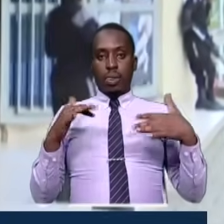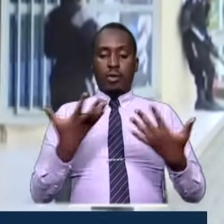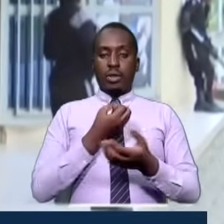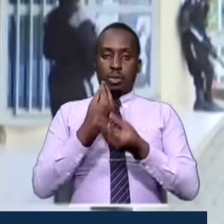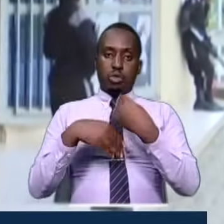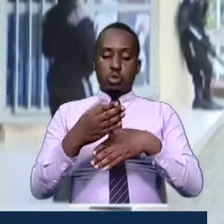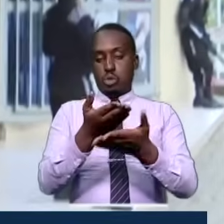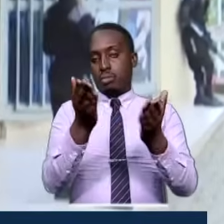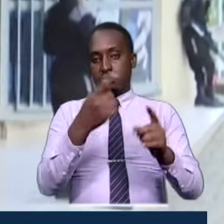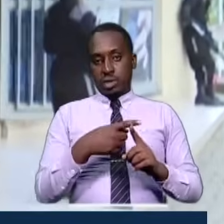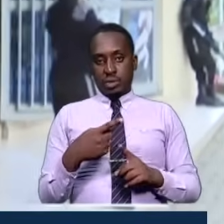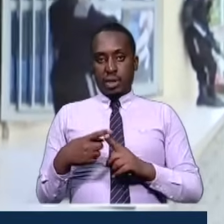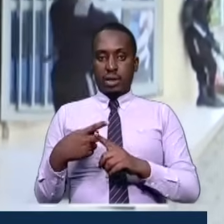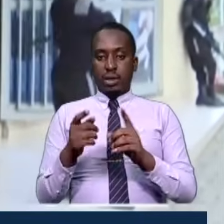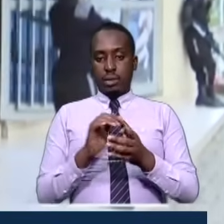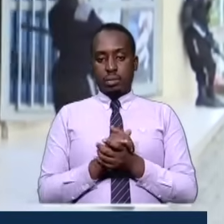runaka